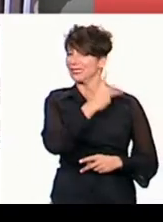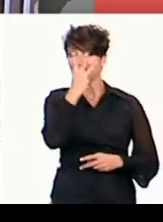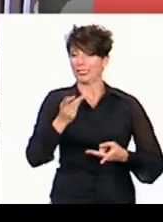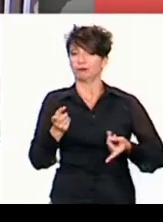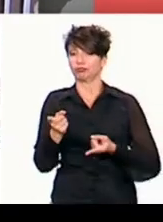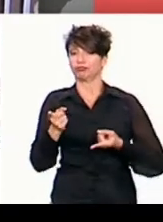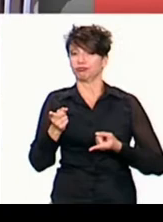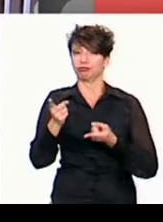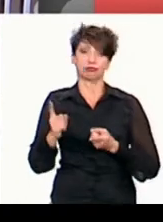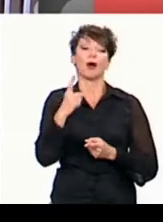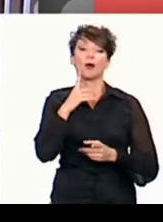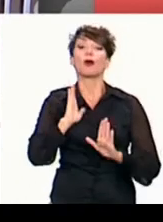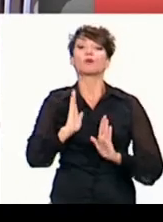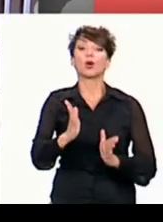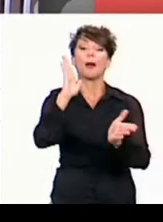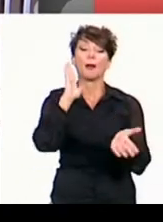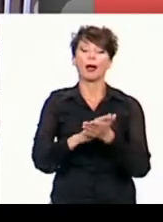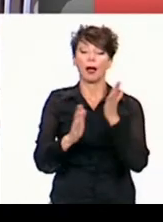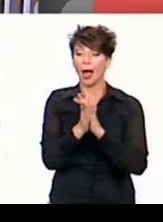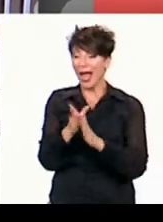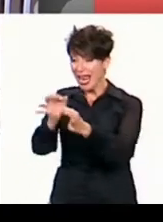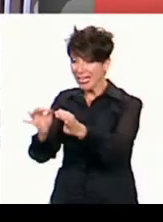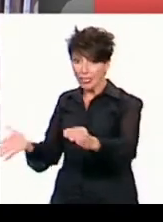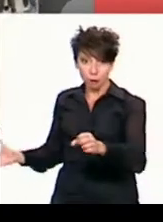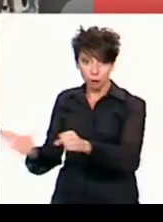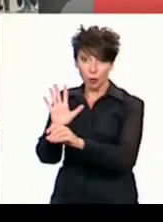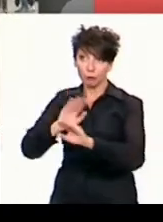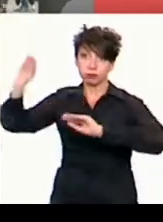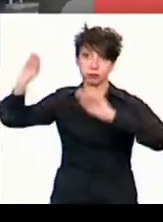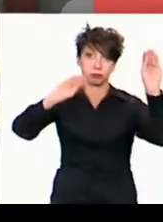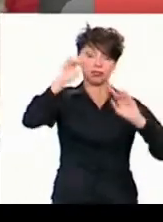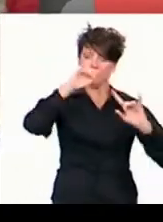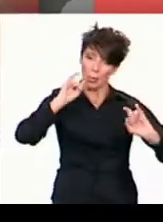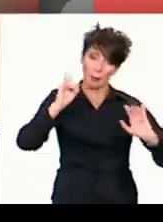ότι θα προχωρήσει κανονικά ο σχεδιασμός για μεταφορά μεταναστών από τα νησιά.